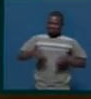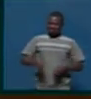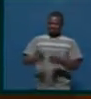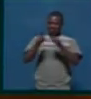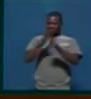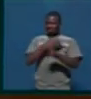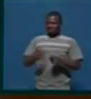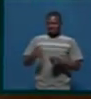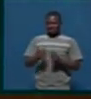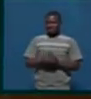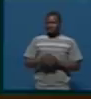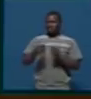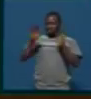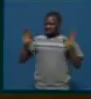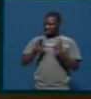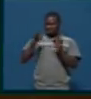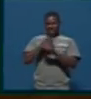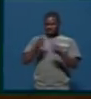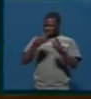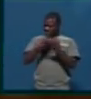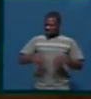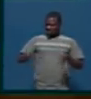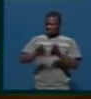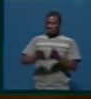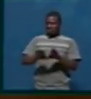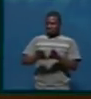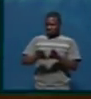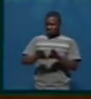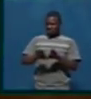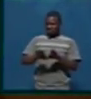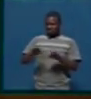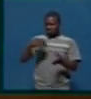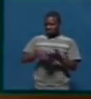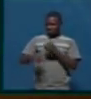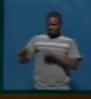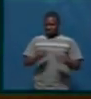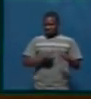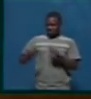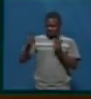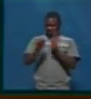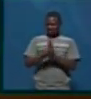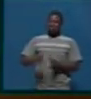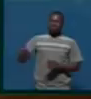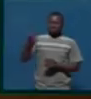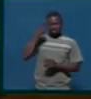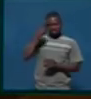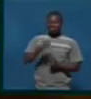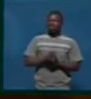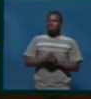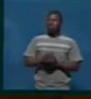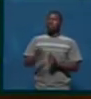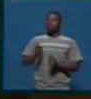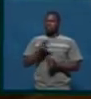événement d'une importance capitale dans l'action du gouvernement. C'est leur traduire alors